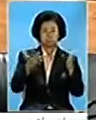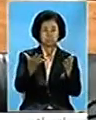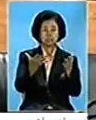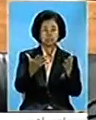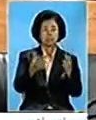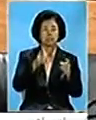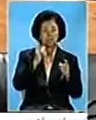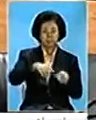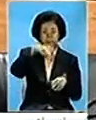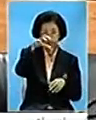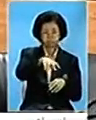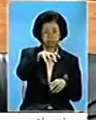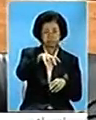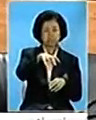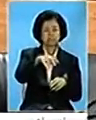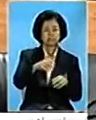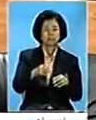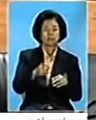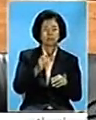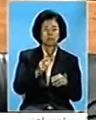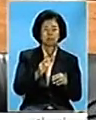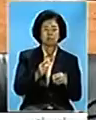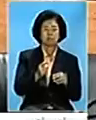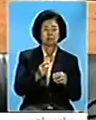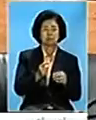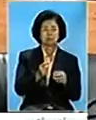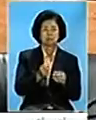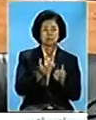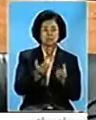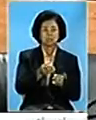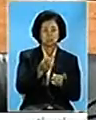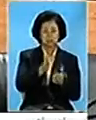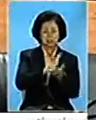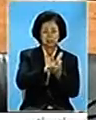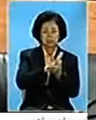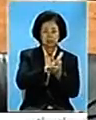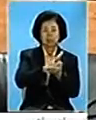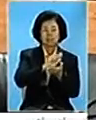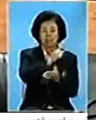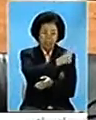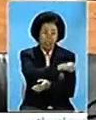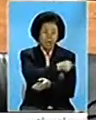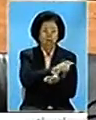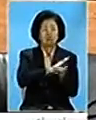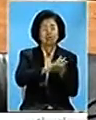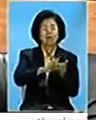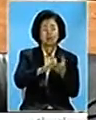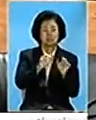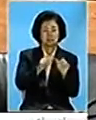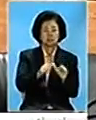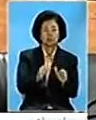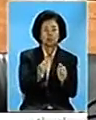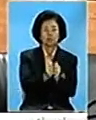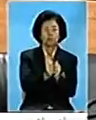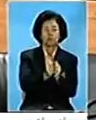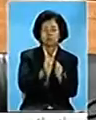มันเป็นสถาบันมันเป็นสิ่งที่ขาวสะอาดและมันอยู่กับทุก